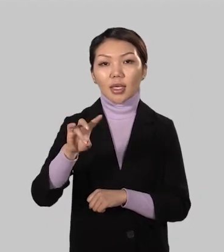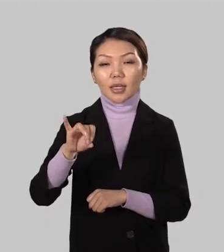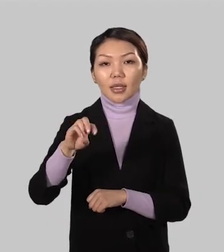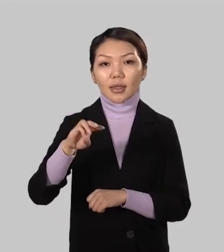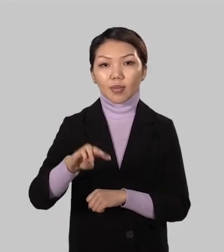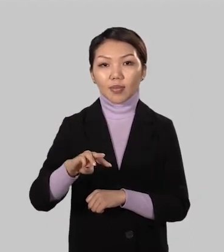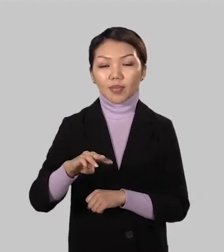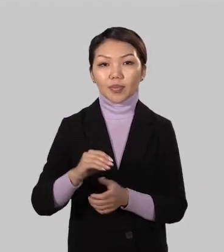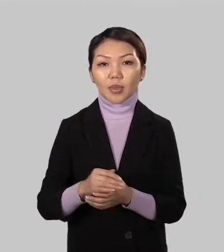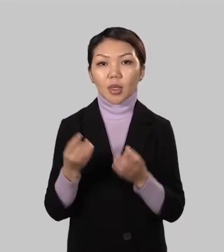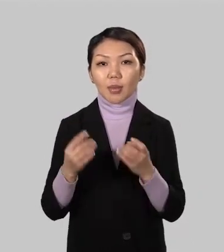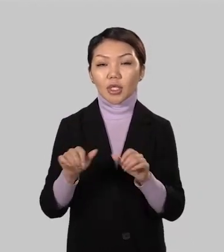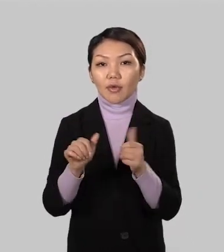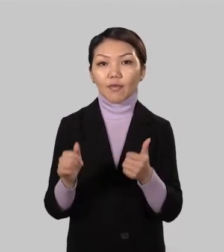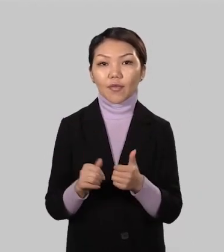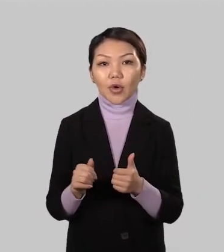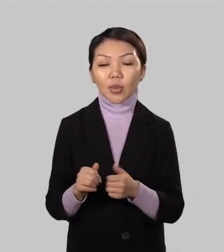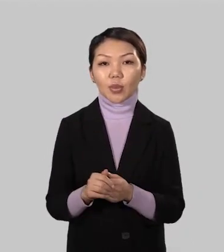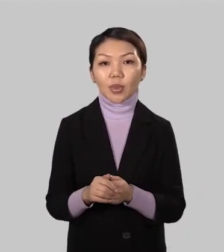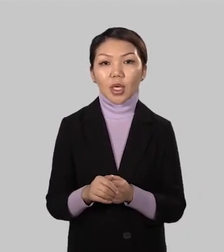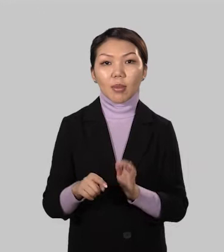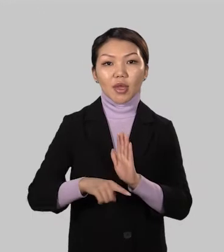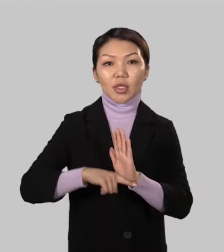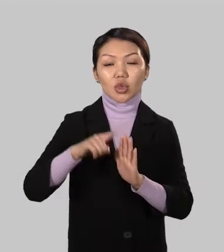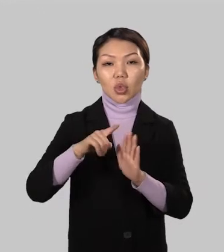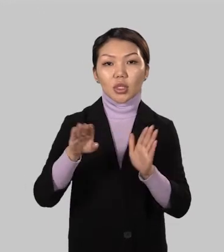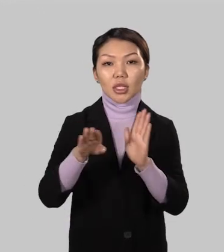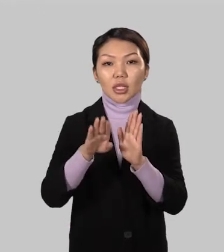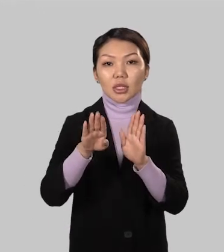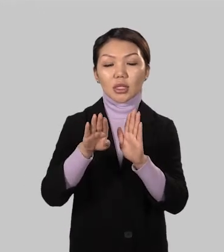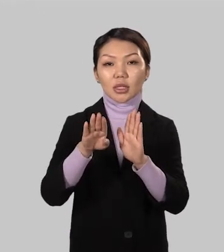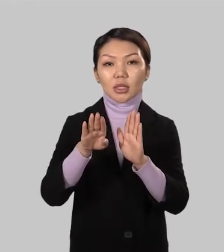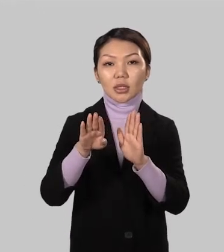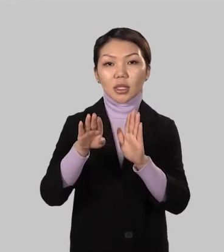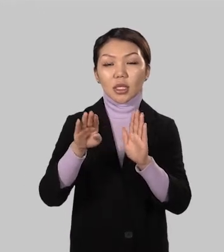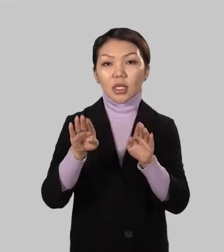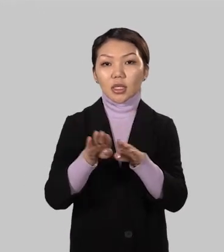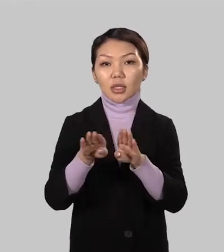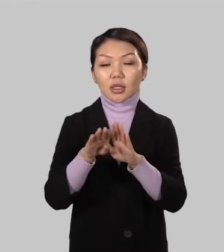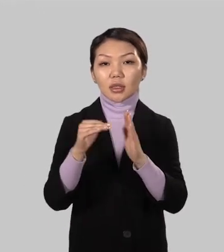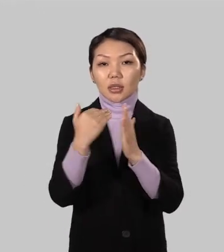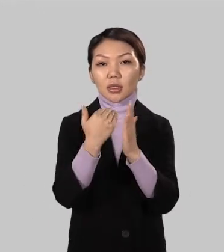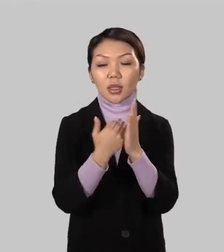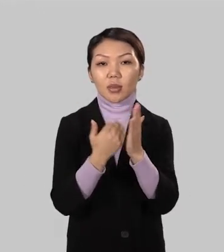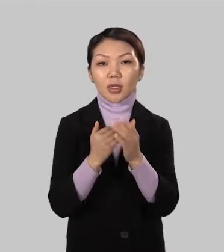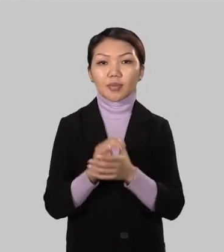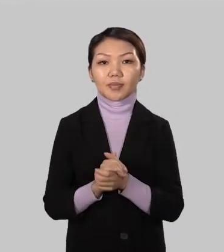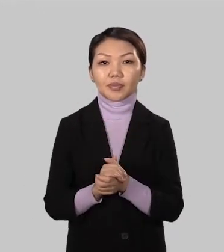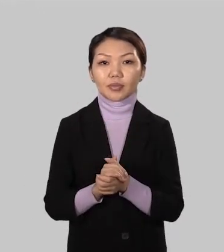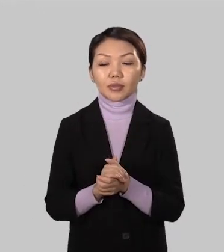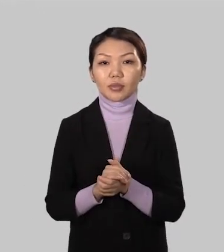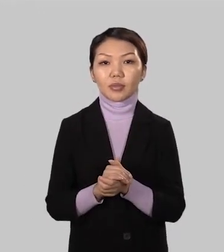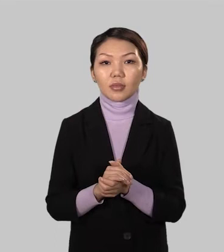простая форма превосходной степени имени прилагательного образуются от основы начальной формы